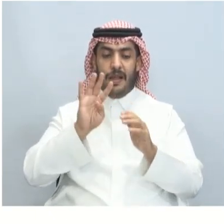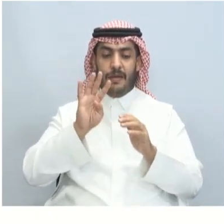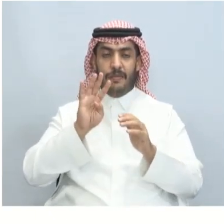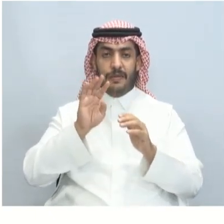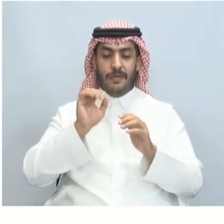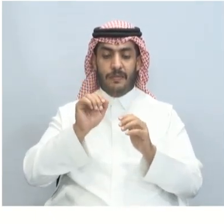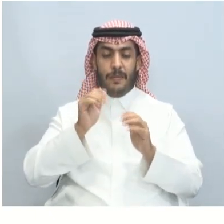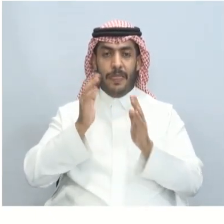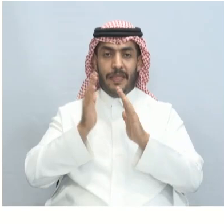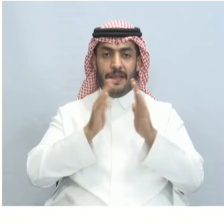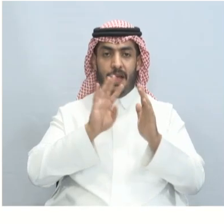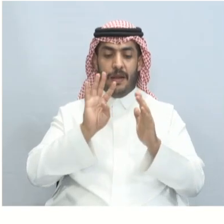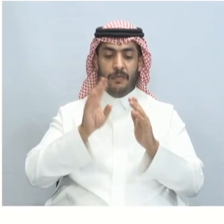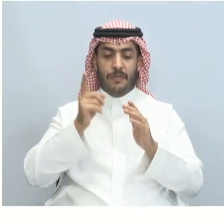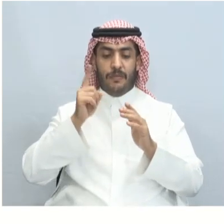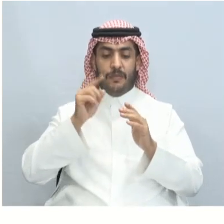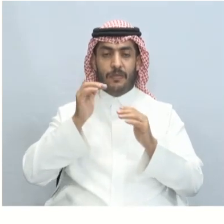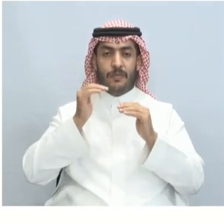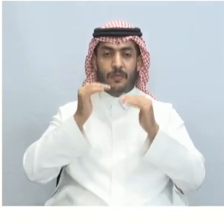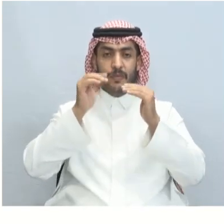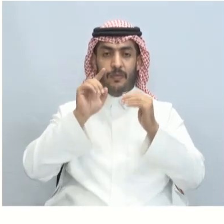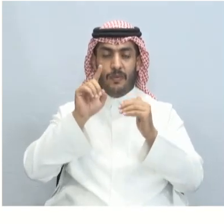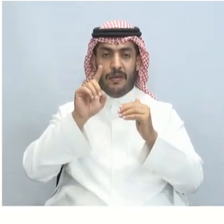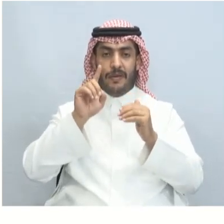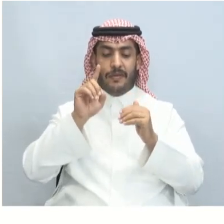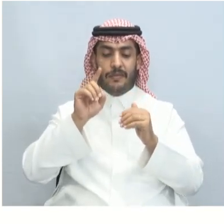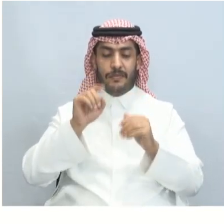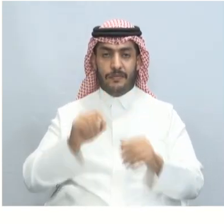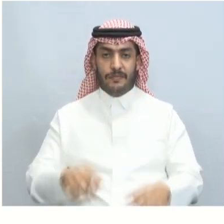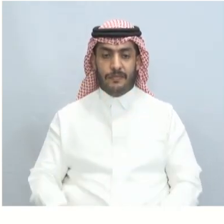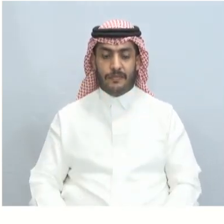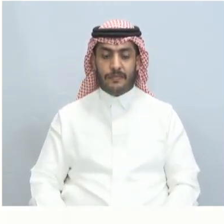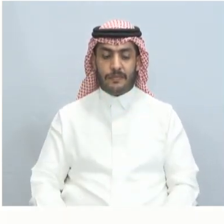وحدات الى اليسار ووحده واحده الى